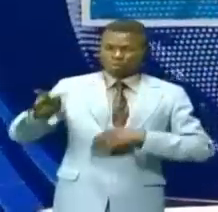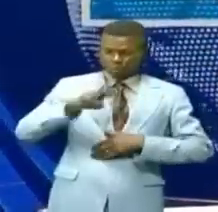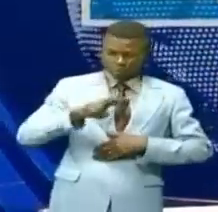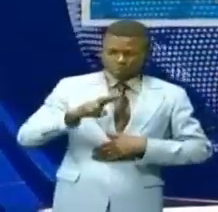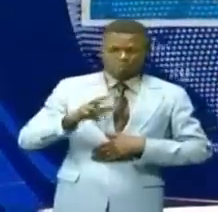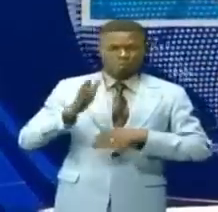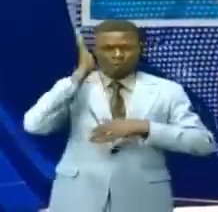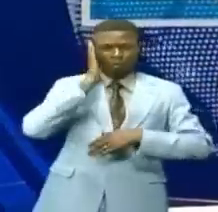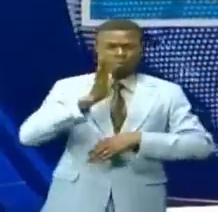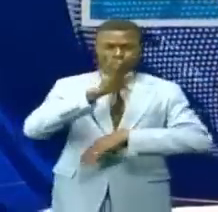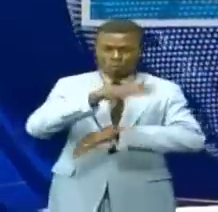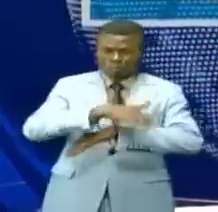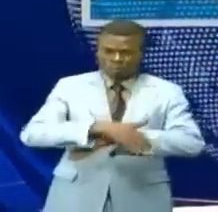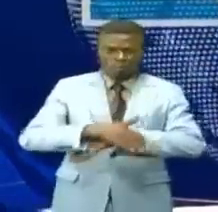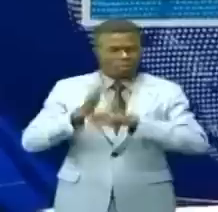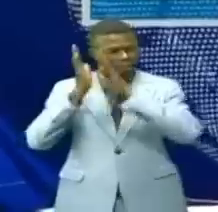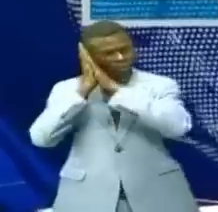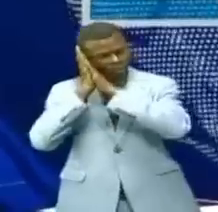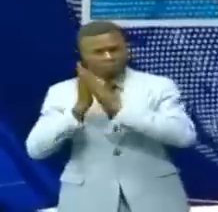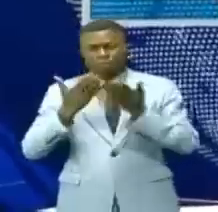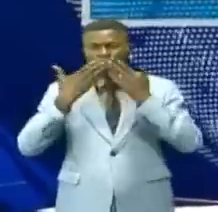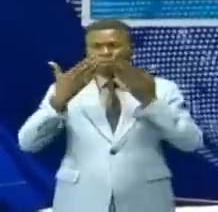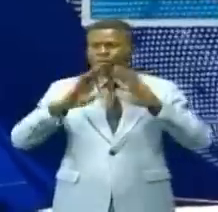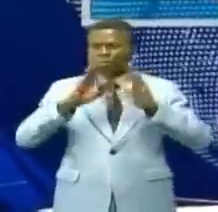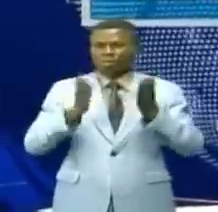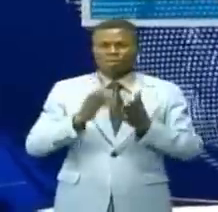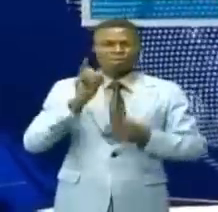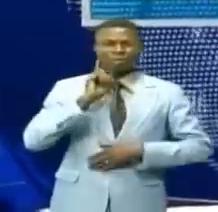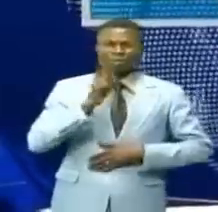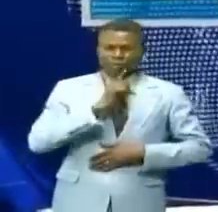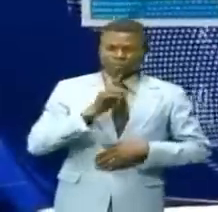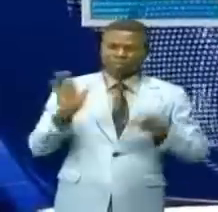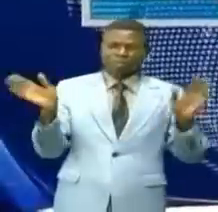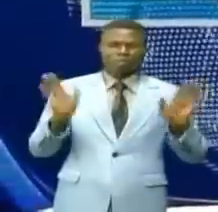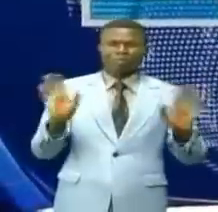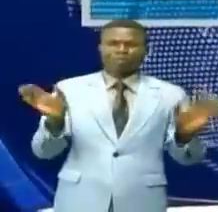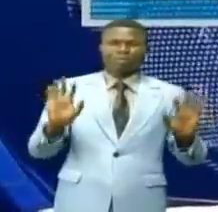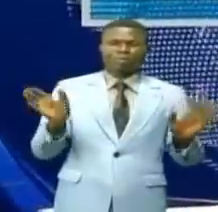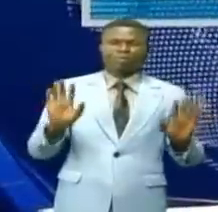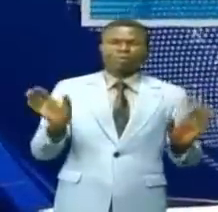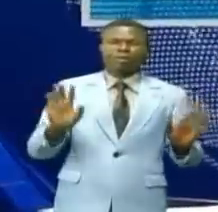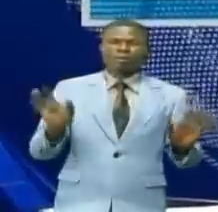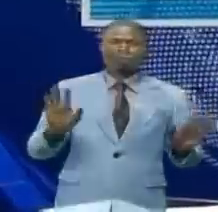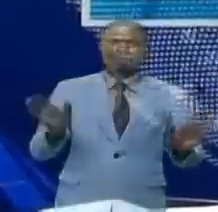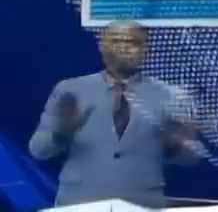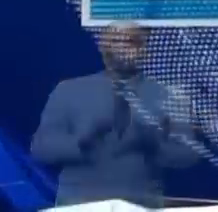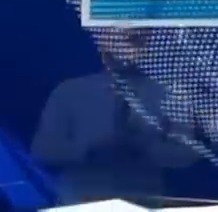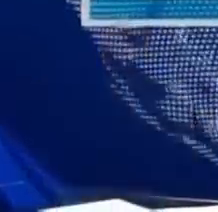23h. Bobo Samba, excellent début de week-end à toutes et à tous. Au revoir.